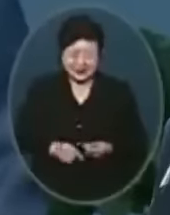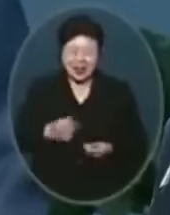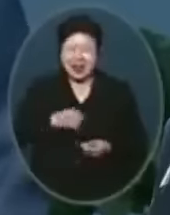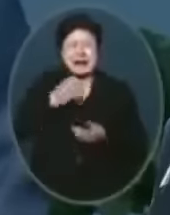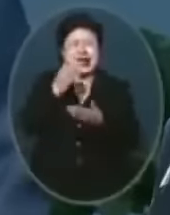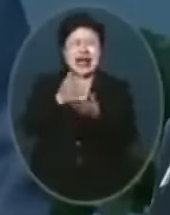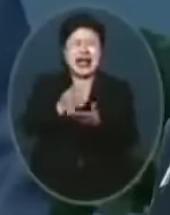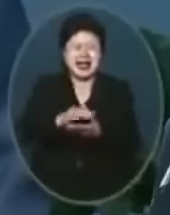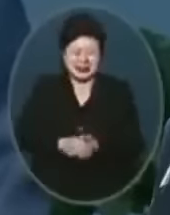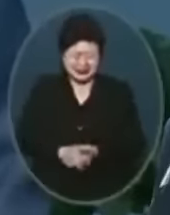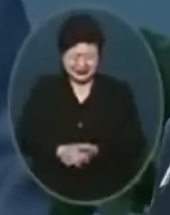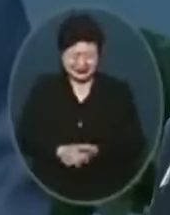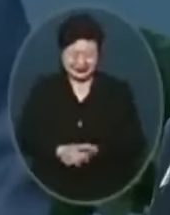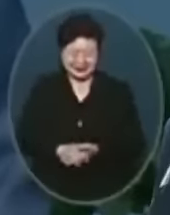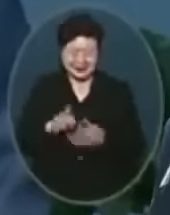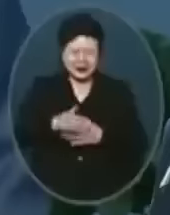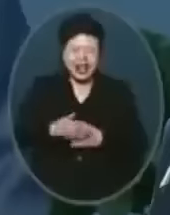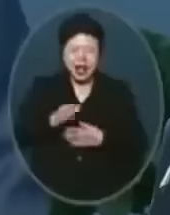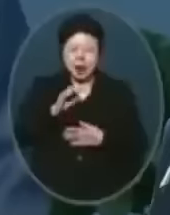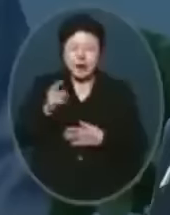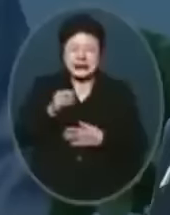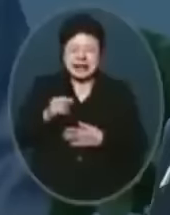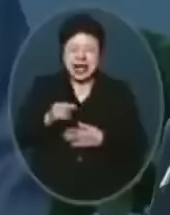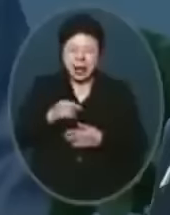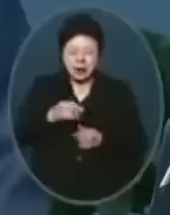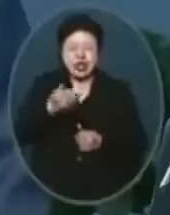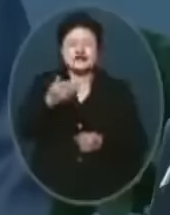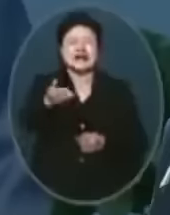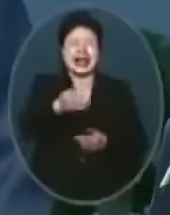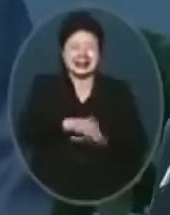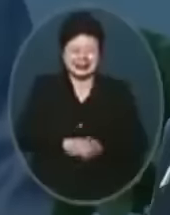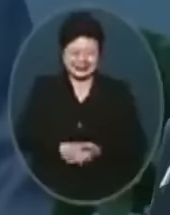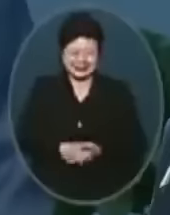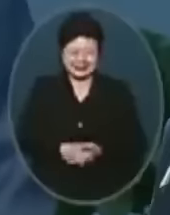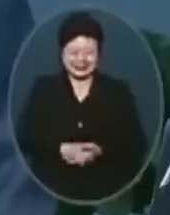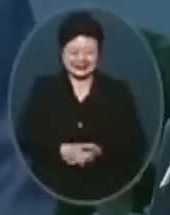걱정 마라. 내가 보혜사를 또 보내줄 테니까.